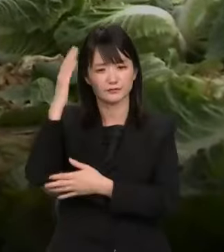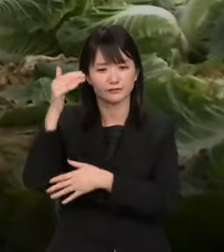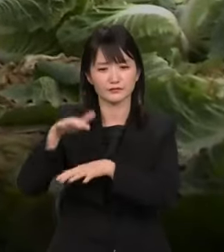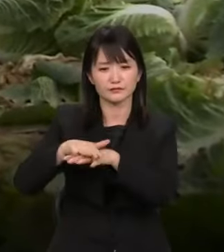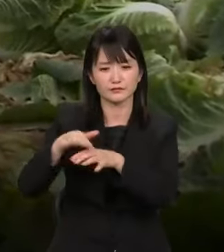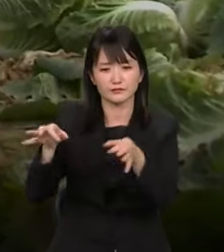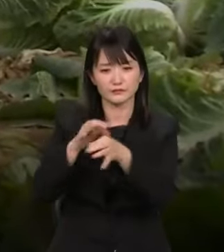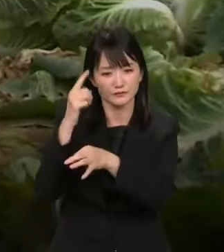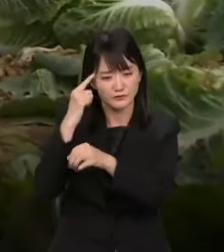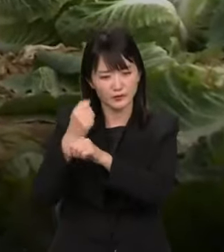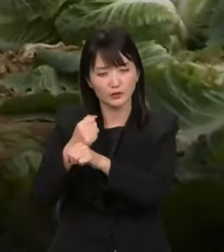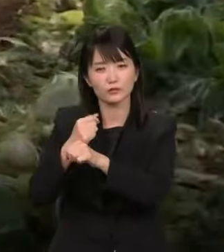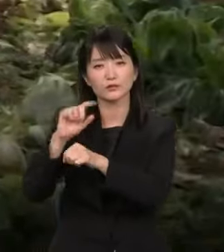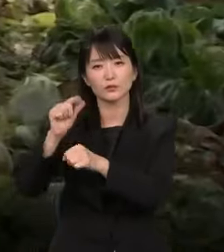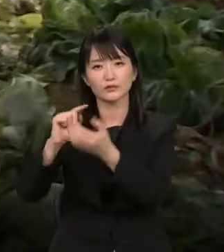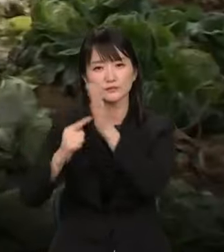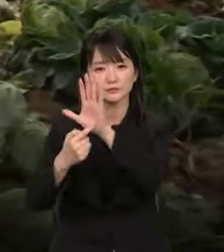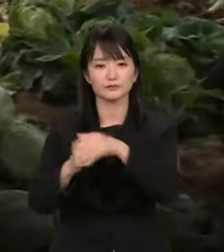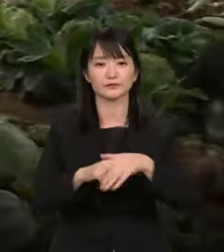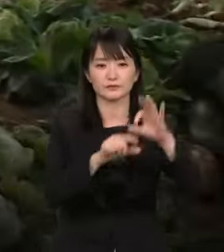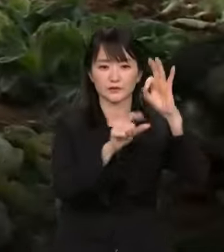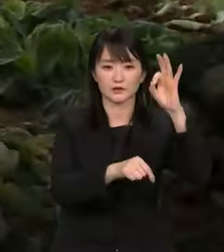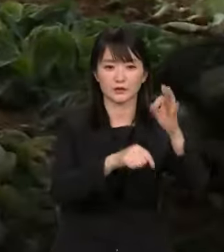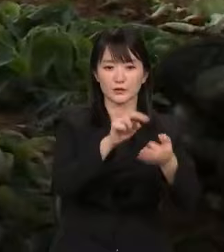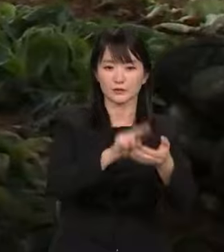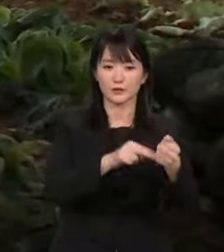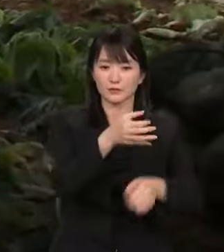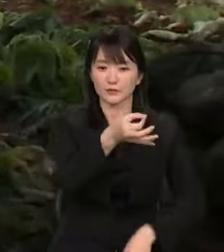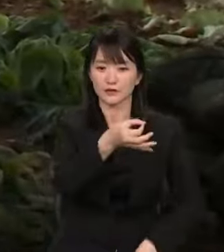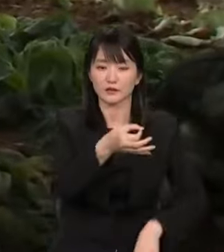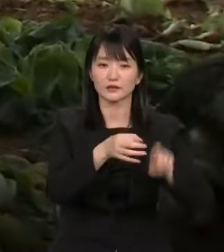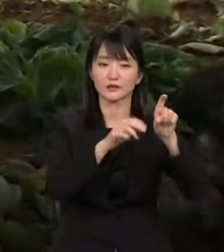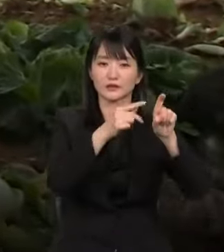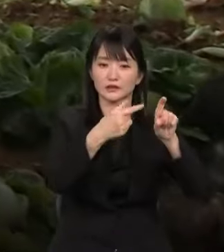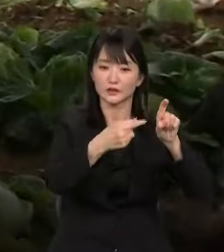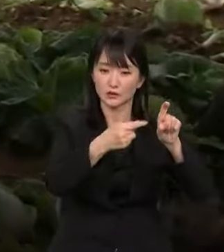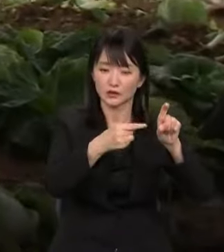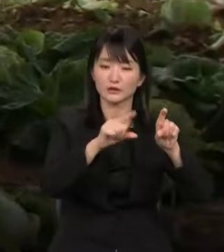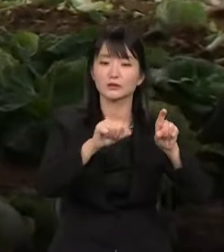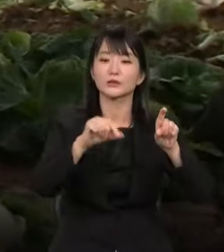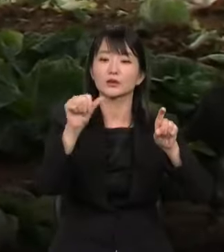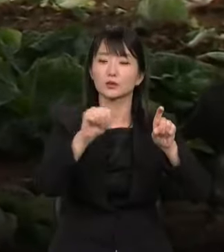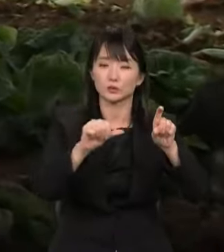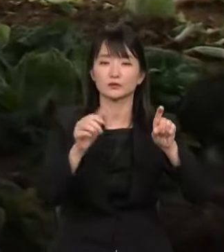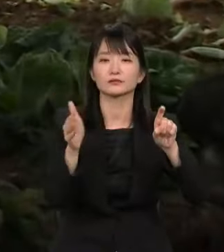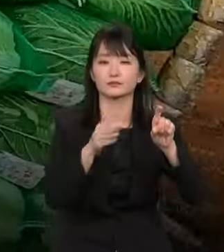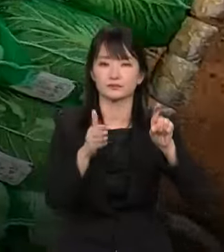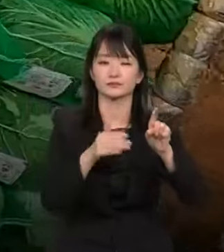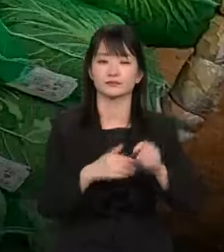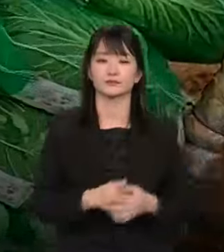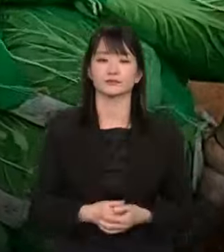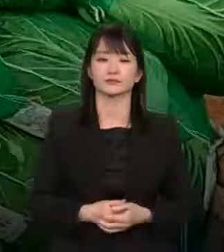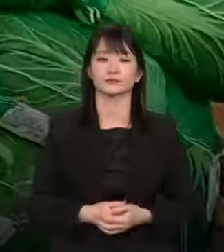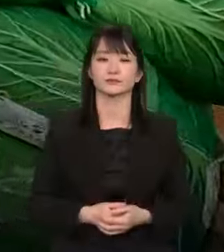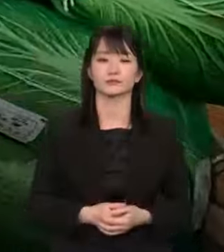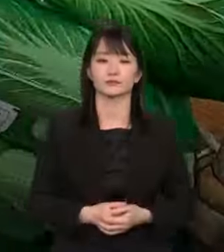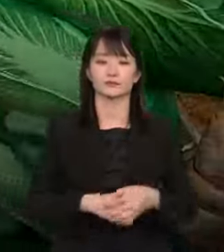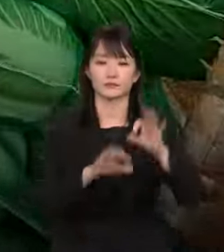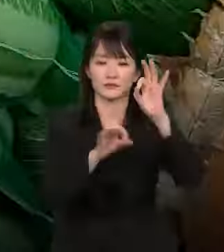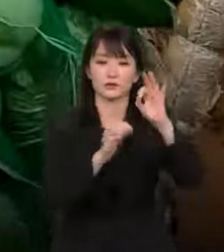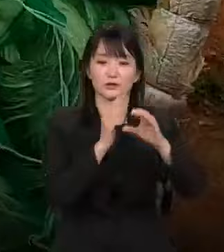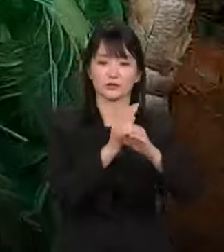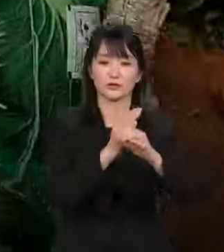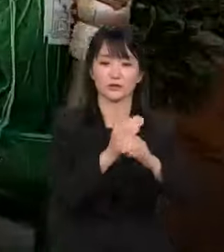한국농촌경제연구원 전망에 따르면 10월 배추 도매 가격은 10kg당 15,000원 안팎입니다. 중순부터